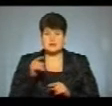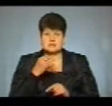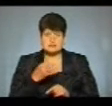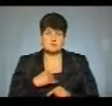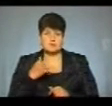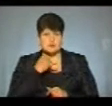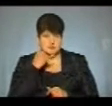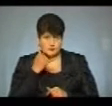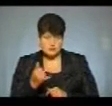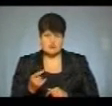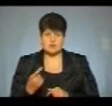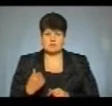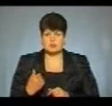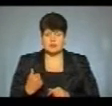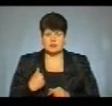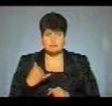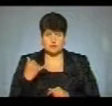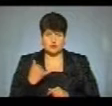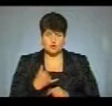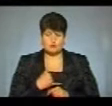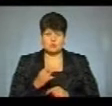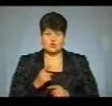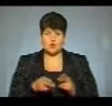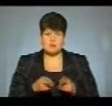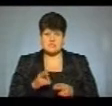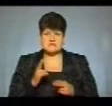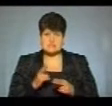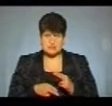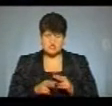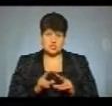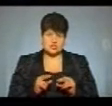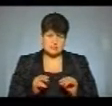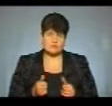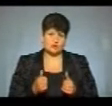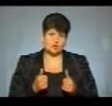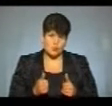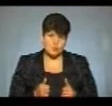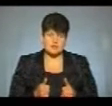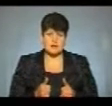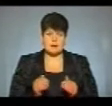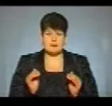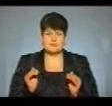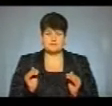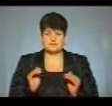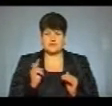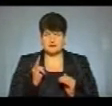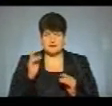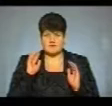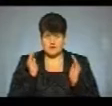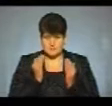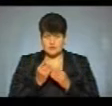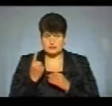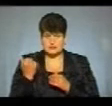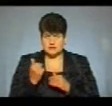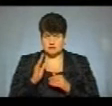до неї перезвонили, і вона нас повідомила, що операція закінчилася, ніби щасливо, добре. Малого в реанімації, тиждень буде дитина